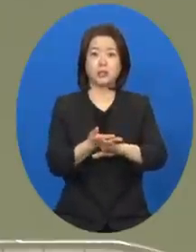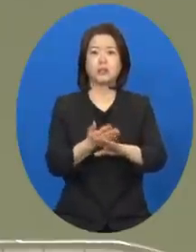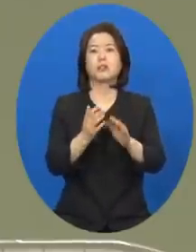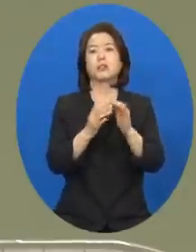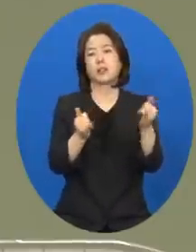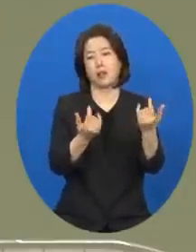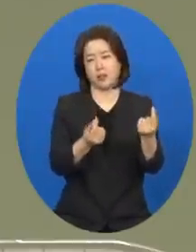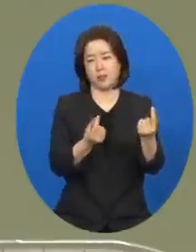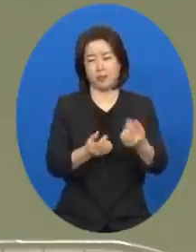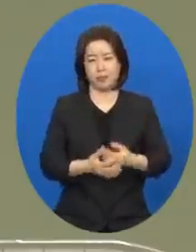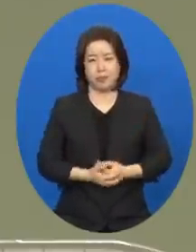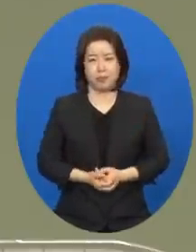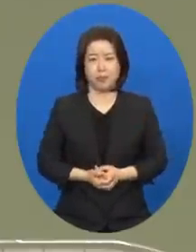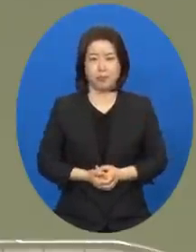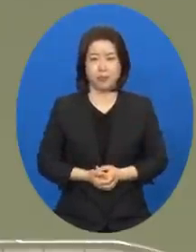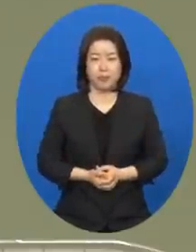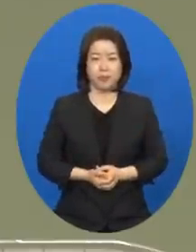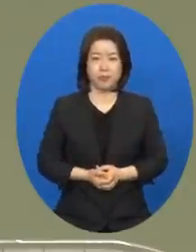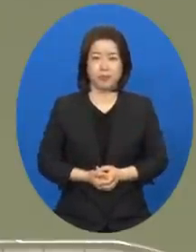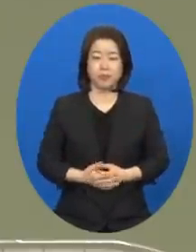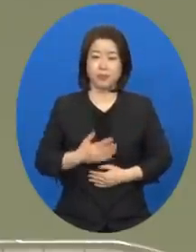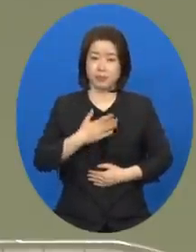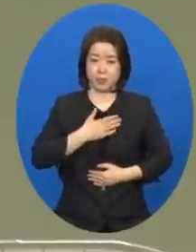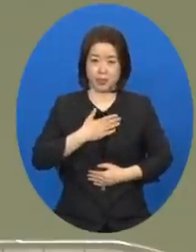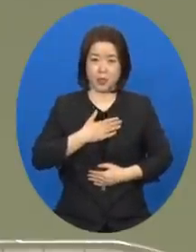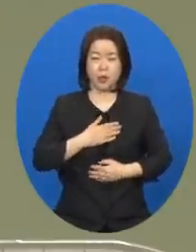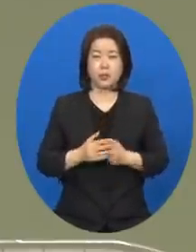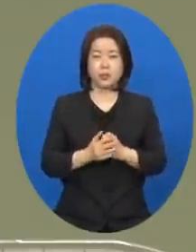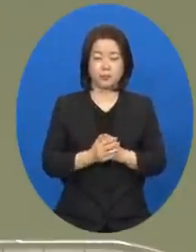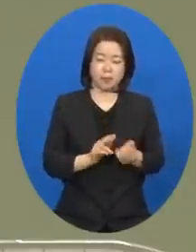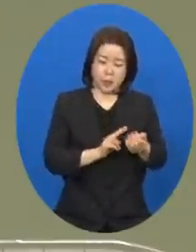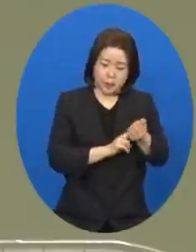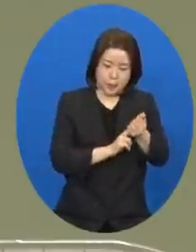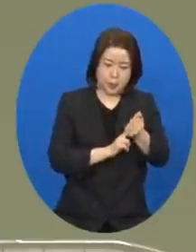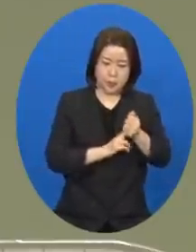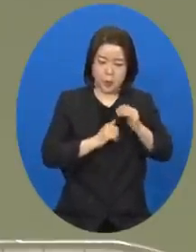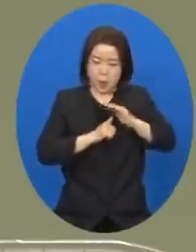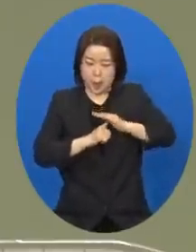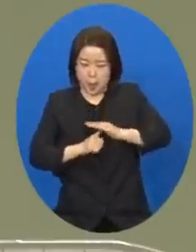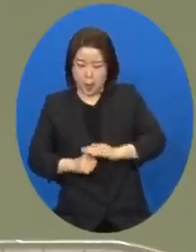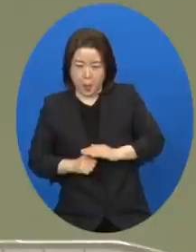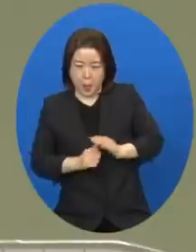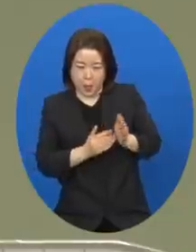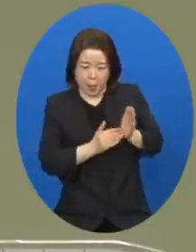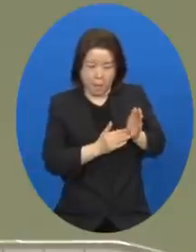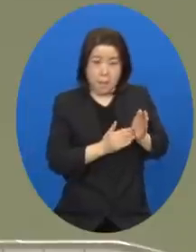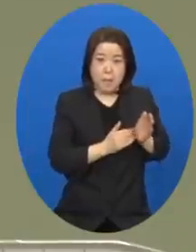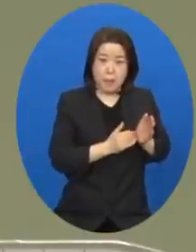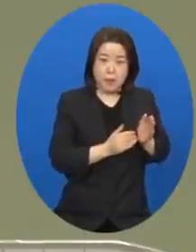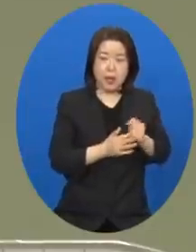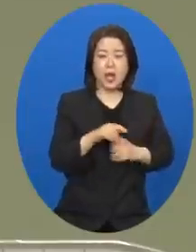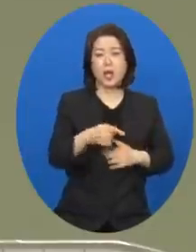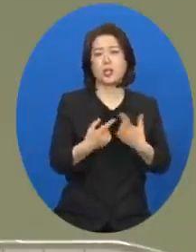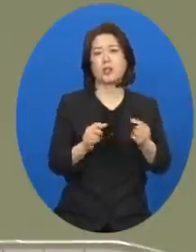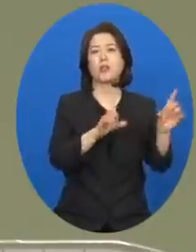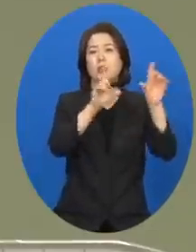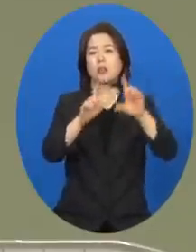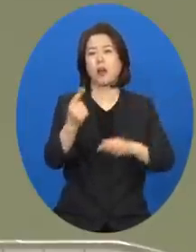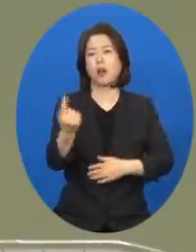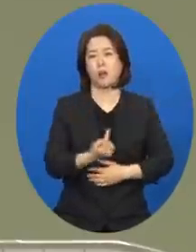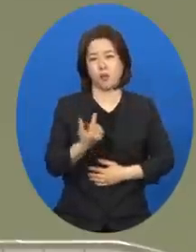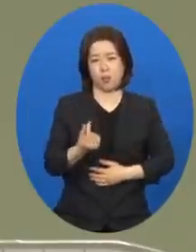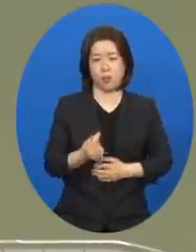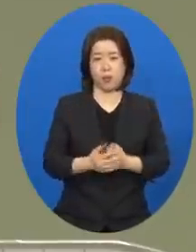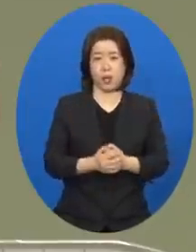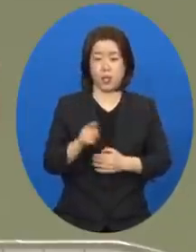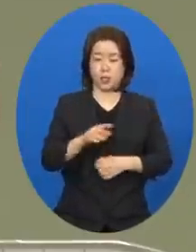존재였더라고요. 저는 감추고 누르고 숨기고 그러고 살았어요.